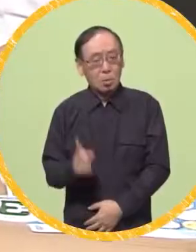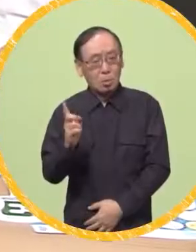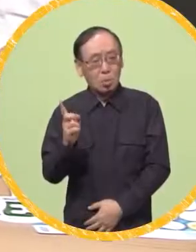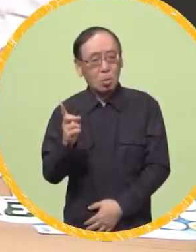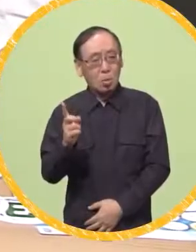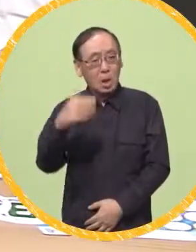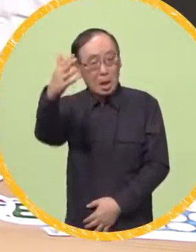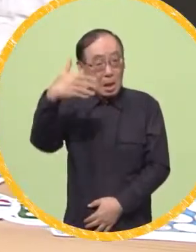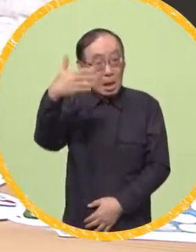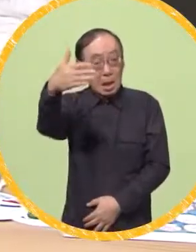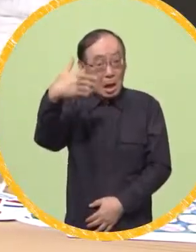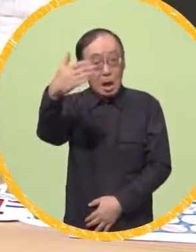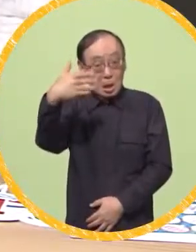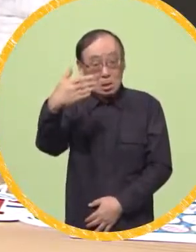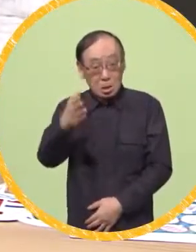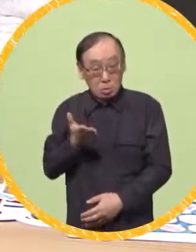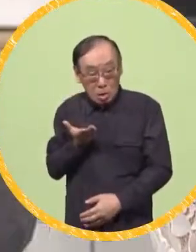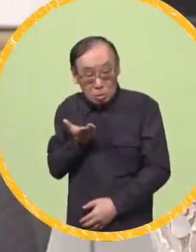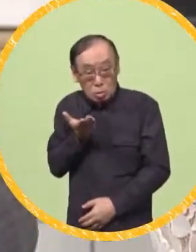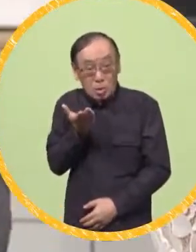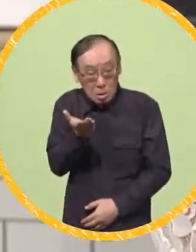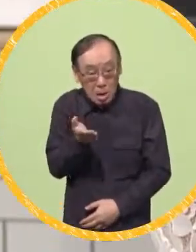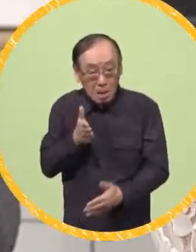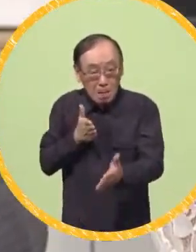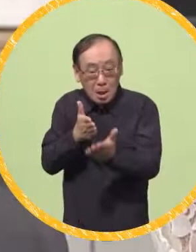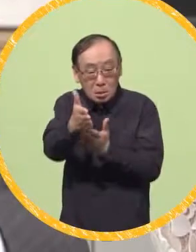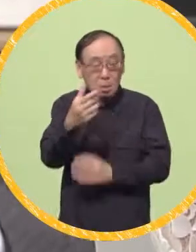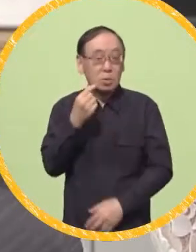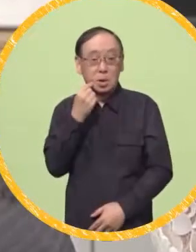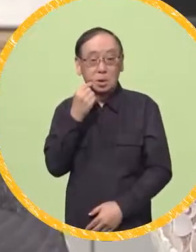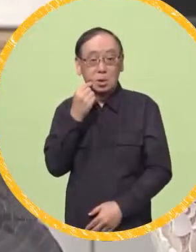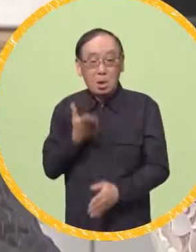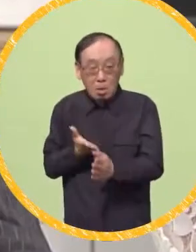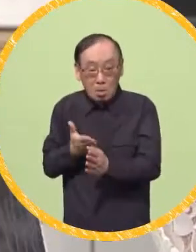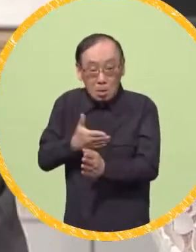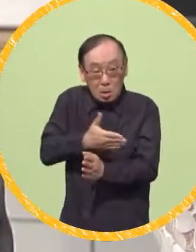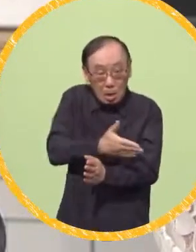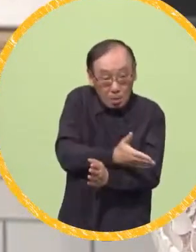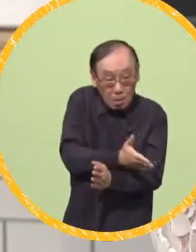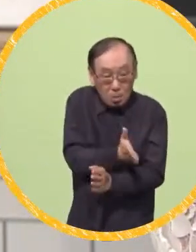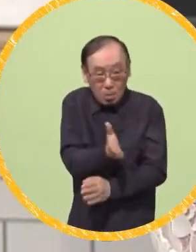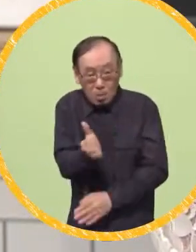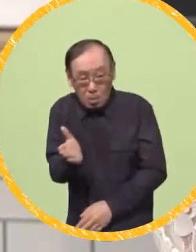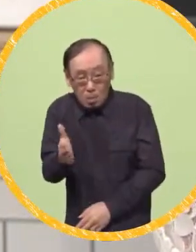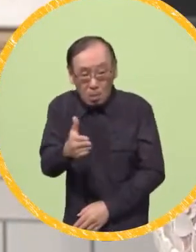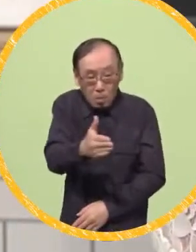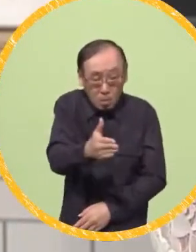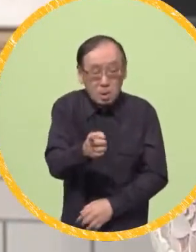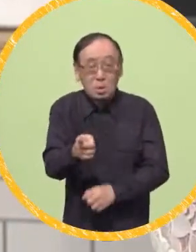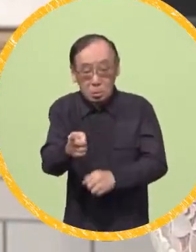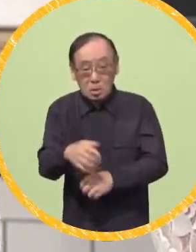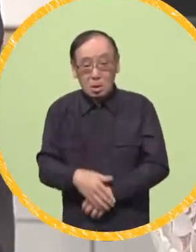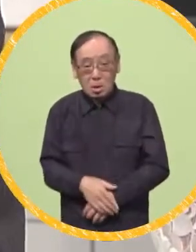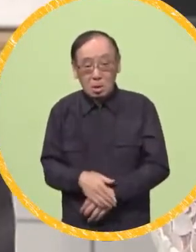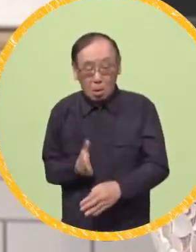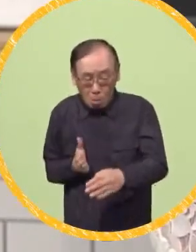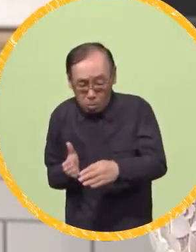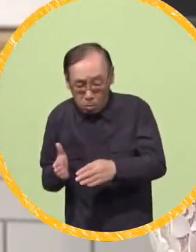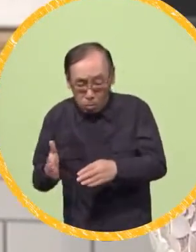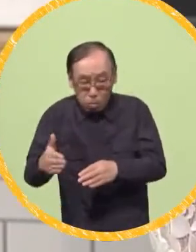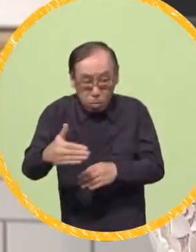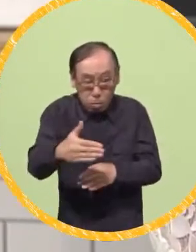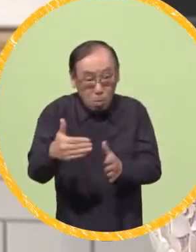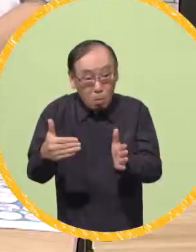吹いてここに勝った校で進んでいく寝ないといけなくてこう斜め斜め切っていくからだからそのコーナー回るまでは